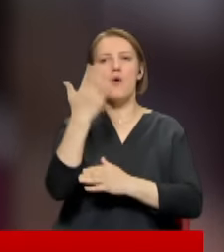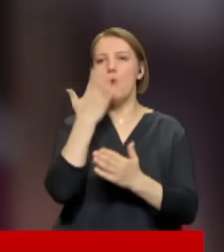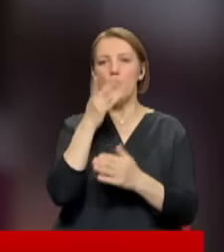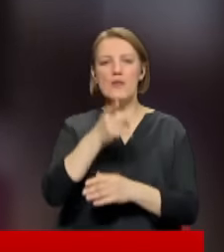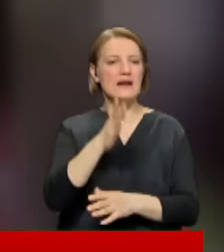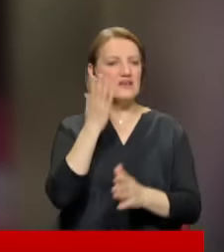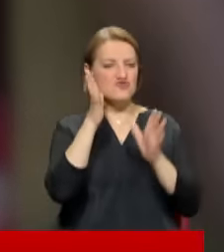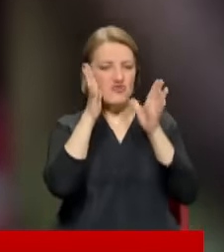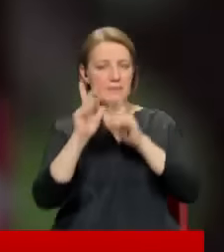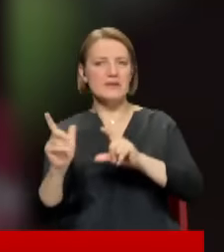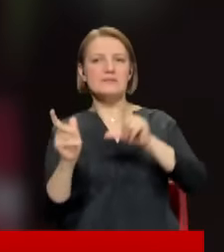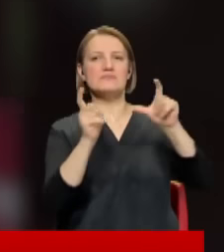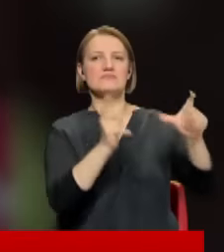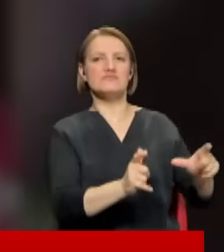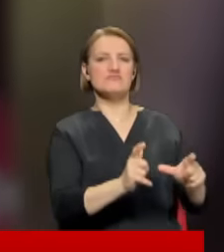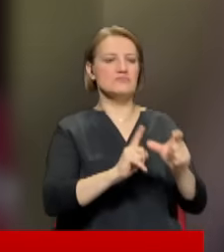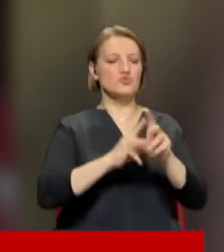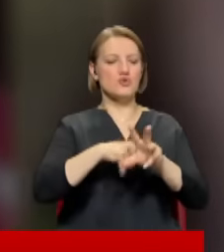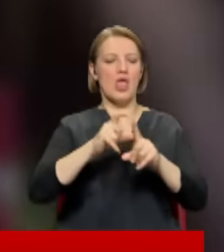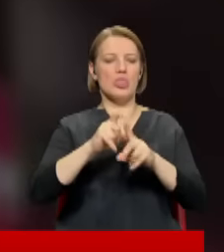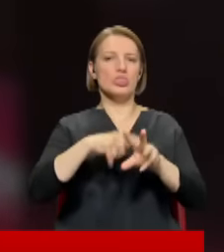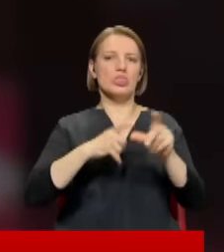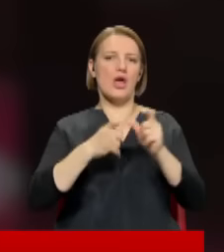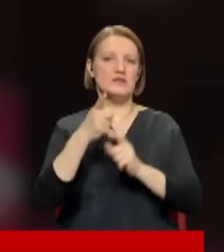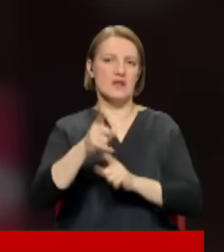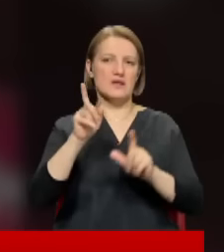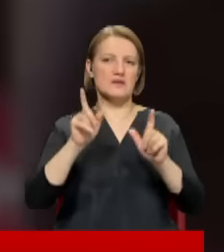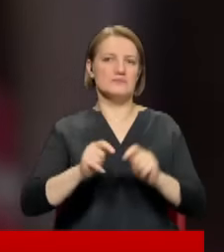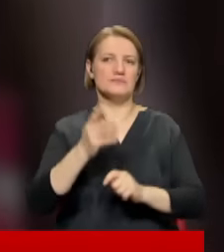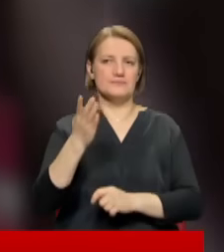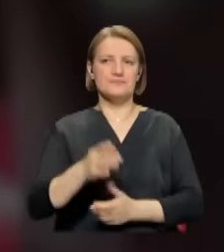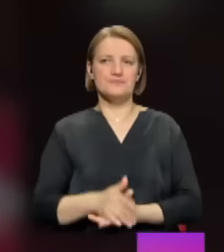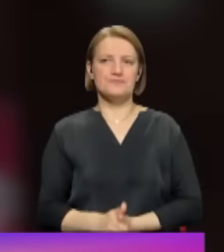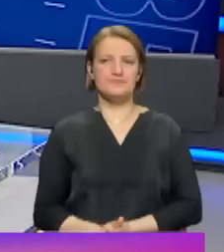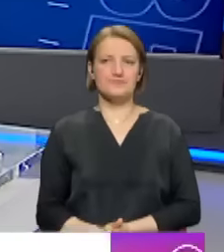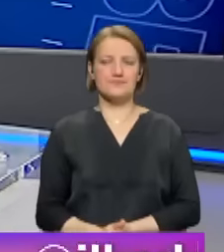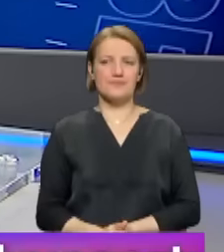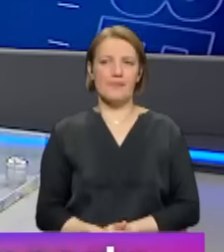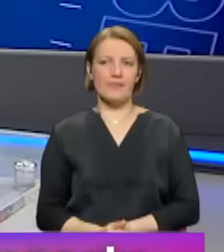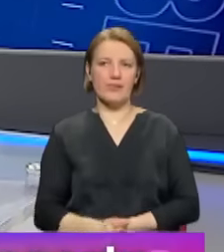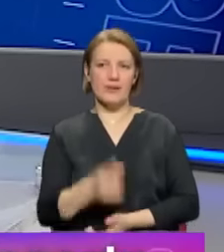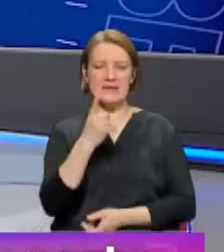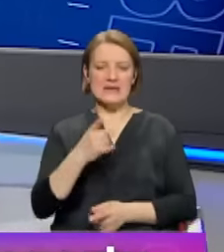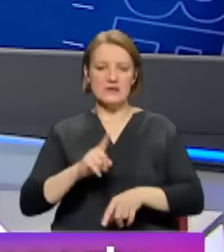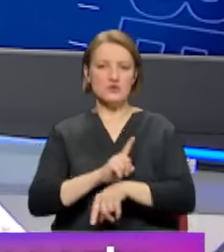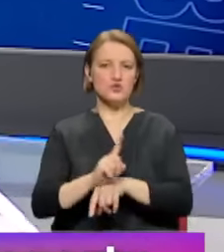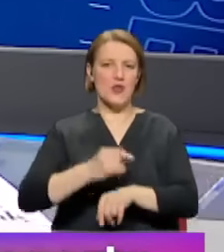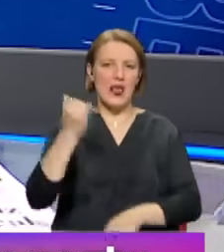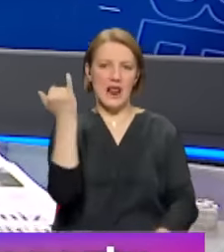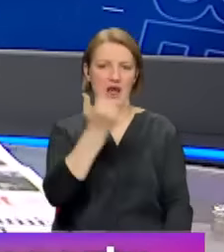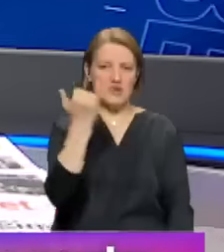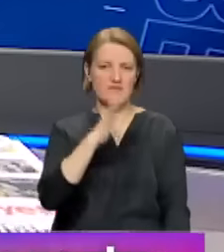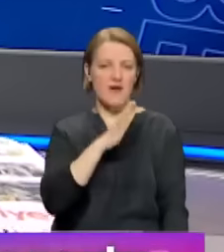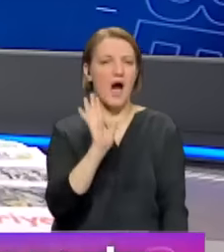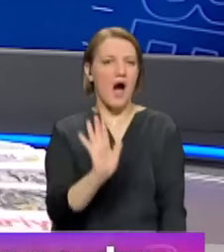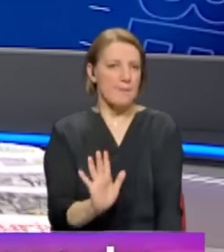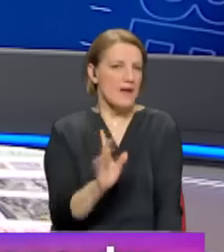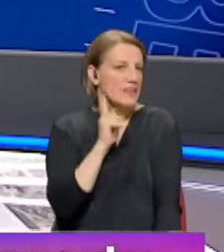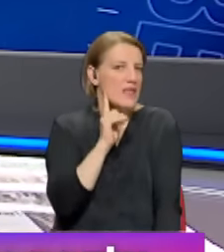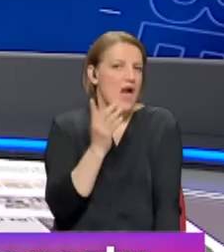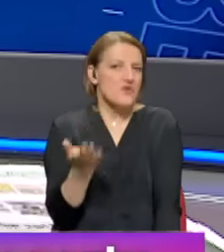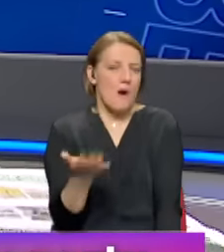okullardan camilere taşınan ÇEDES uygulamasından yansıyanlar. Bir sürü eleştiri var ama